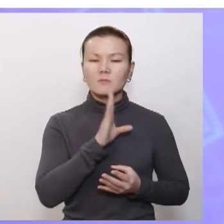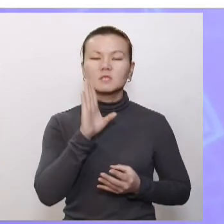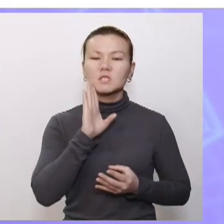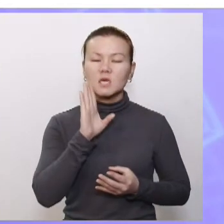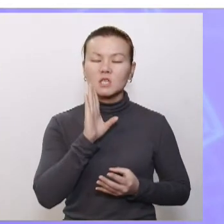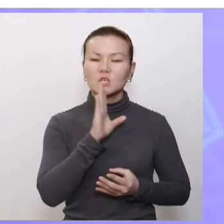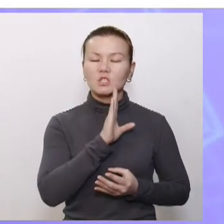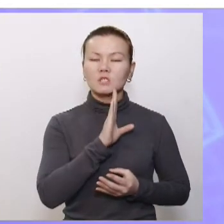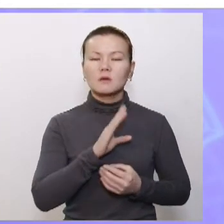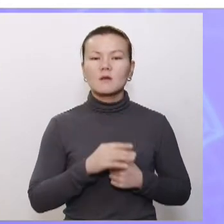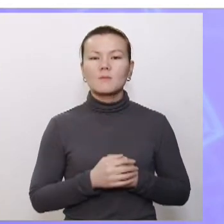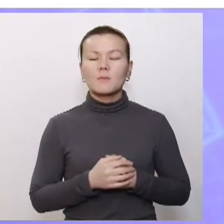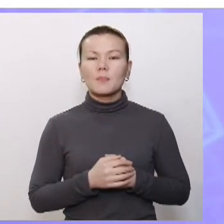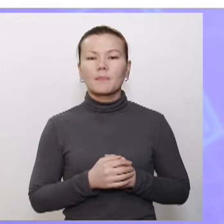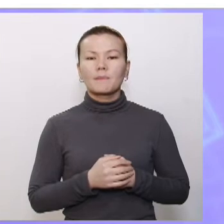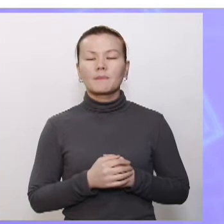Biz çoğ